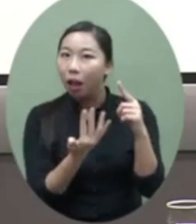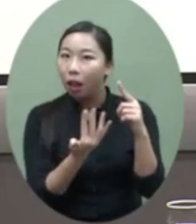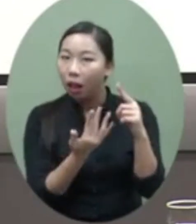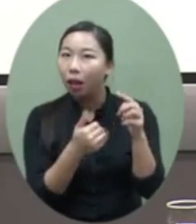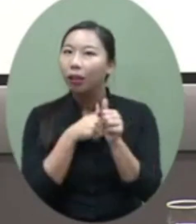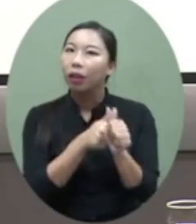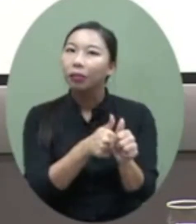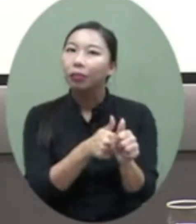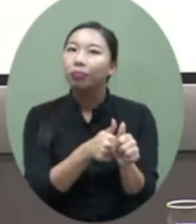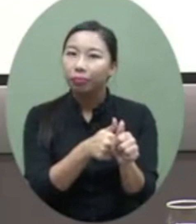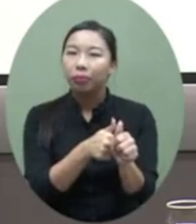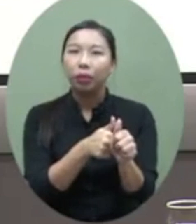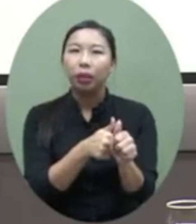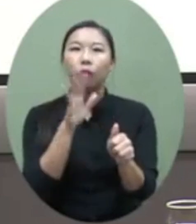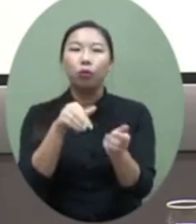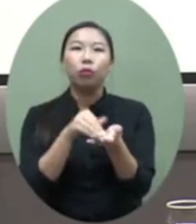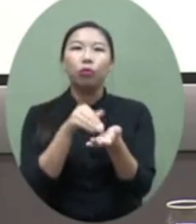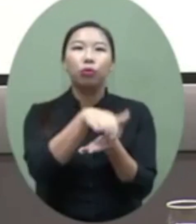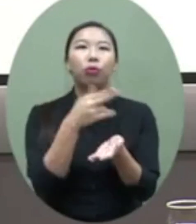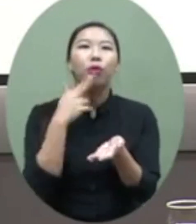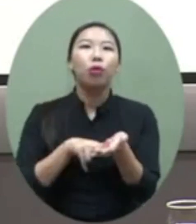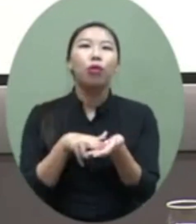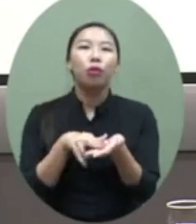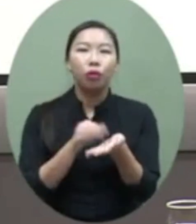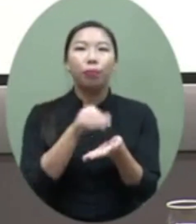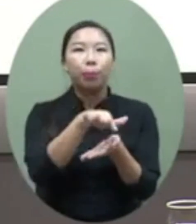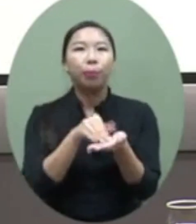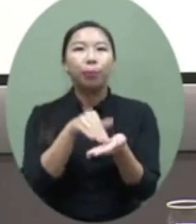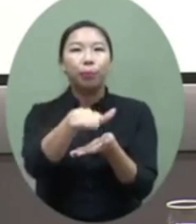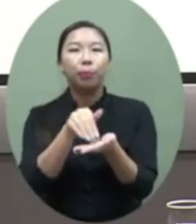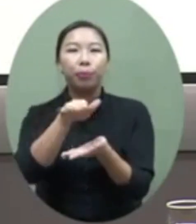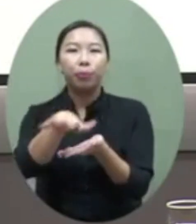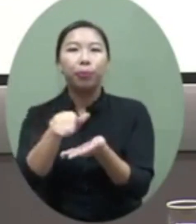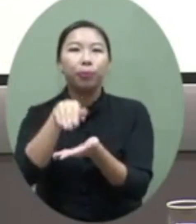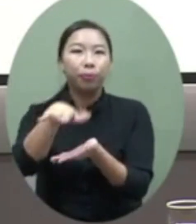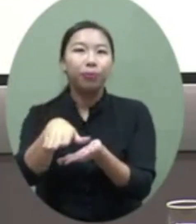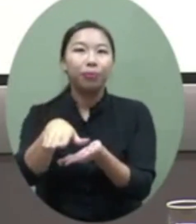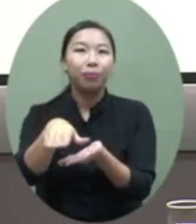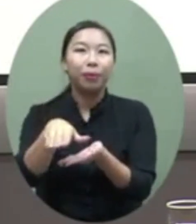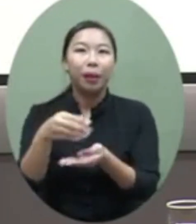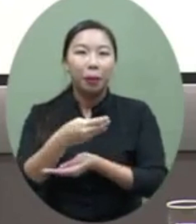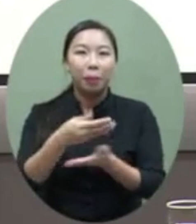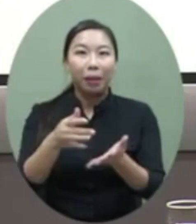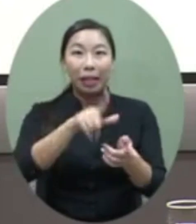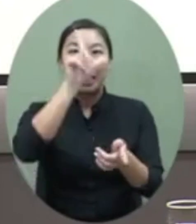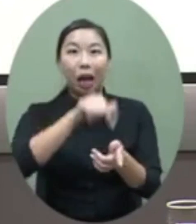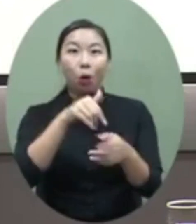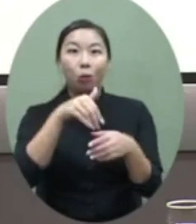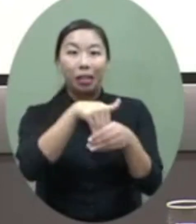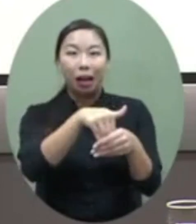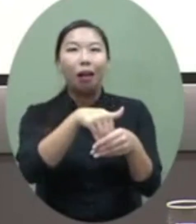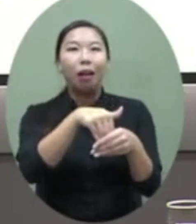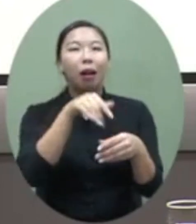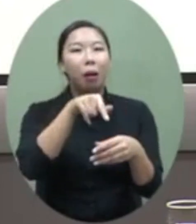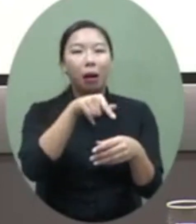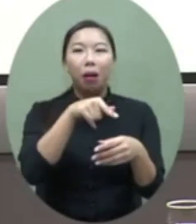嘅通知信嘅，咁就俾嗰啲去俾嗰啲嘅舊嘅申請人咧去